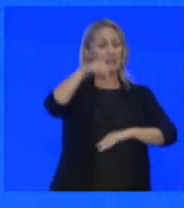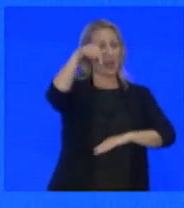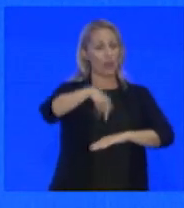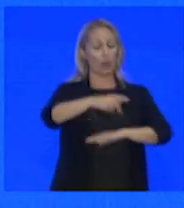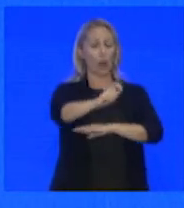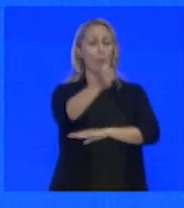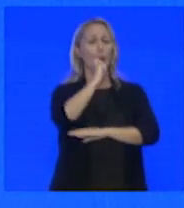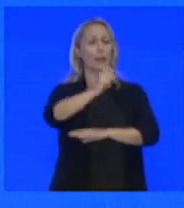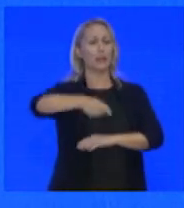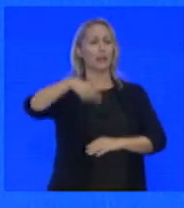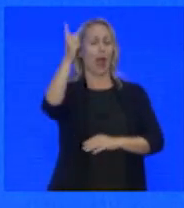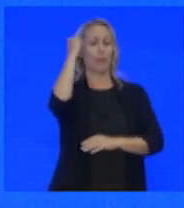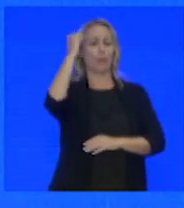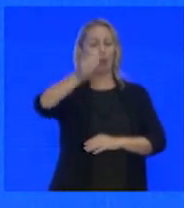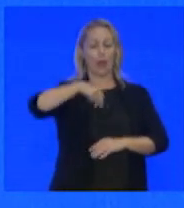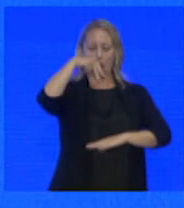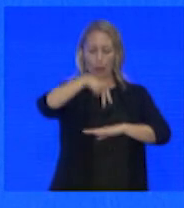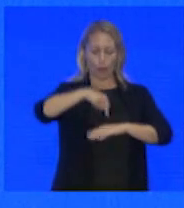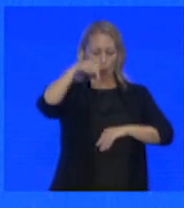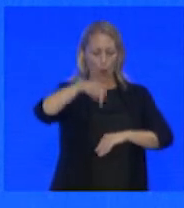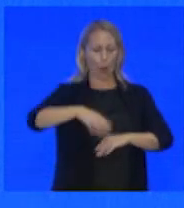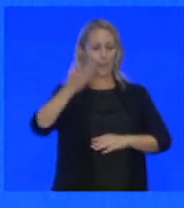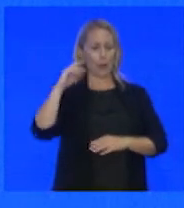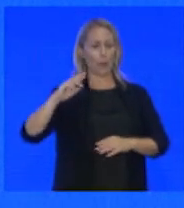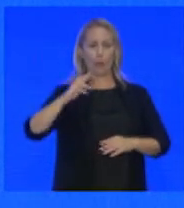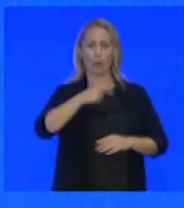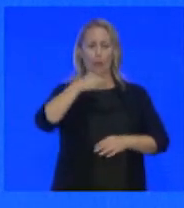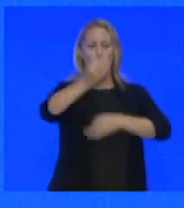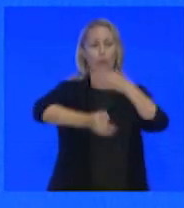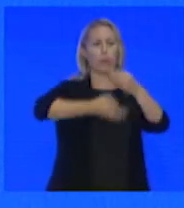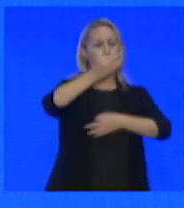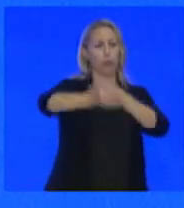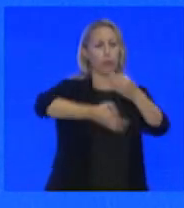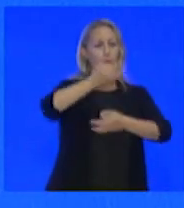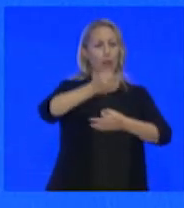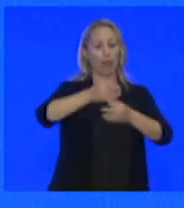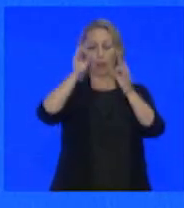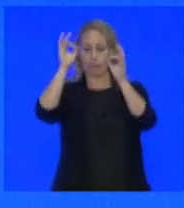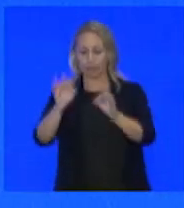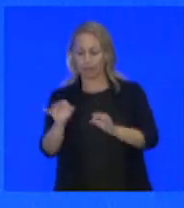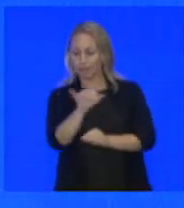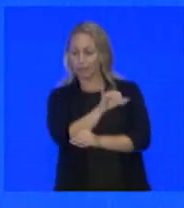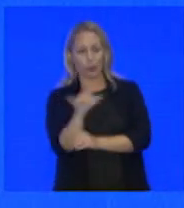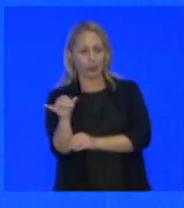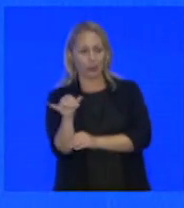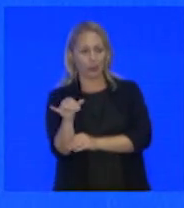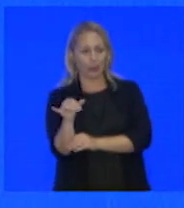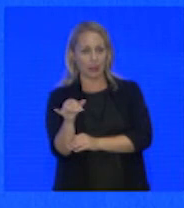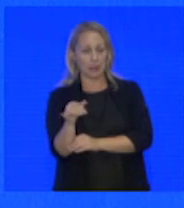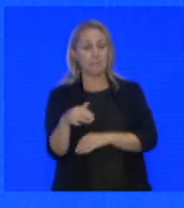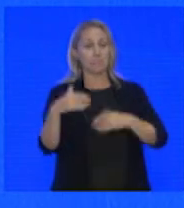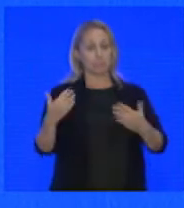εδώ, από αυτό εδώ το βήμα, και ποτέ δεν εφαρμόστηκαν. Και ποιος μπορεί σήμερα να